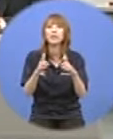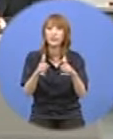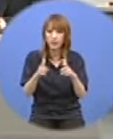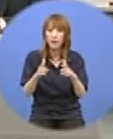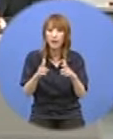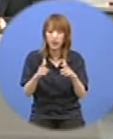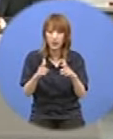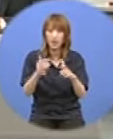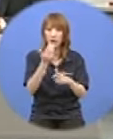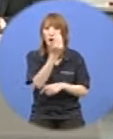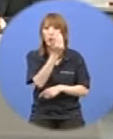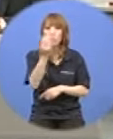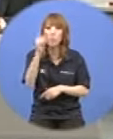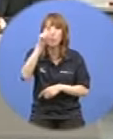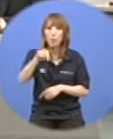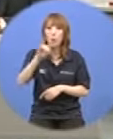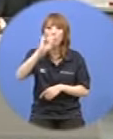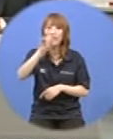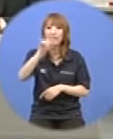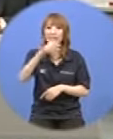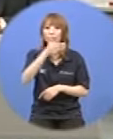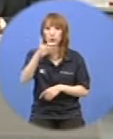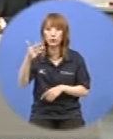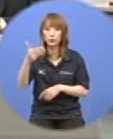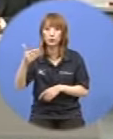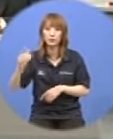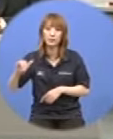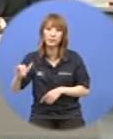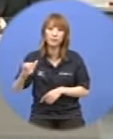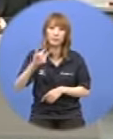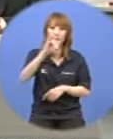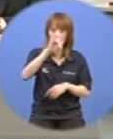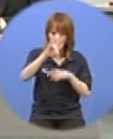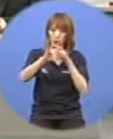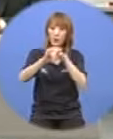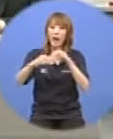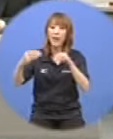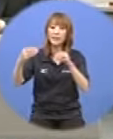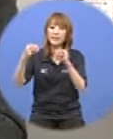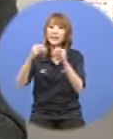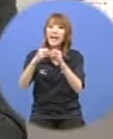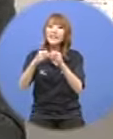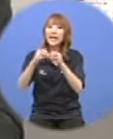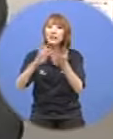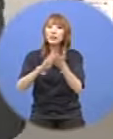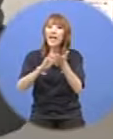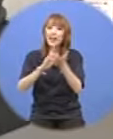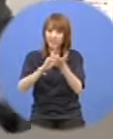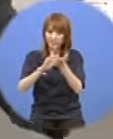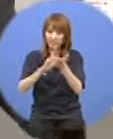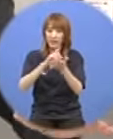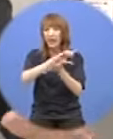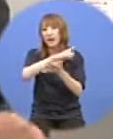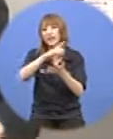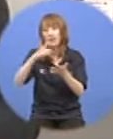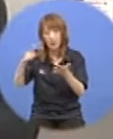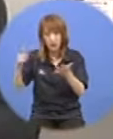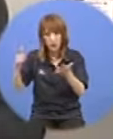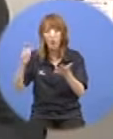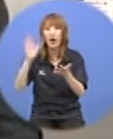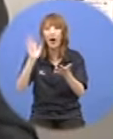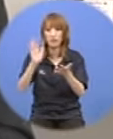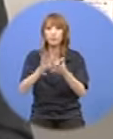ーイングの羽の接着剤とかね、炭素洗剤を作るところとか、まあいっぱいいろんなところ分かれてるんです